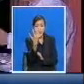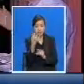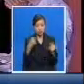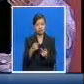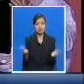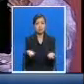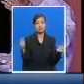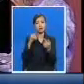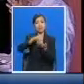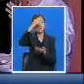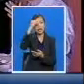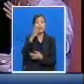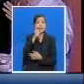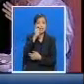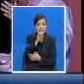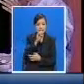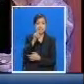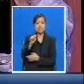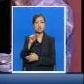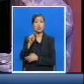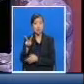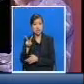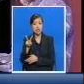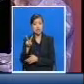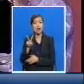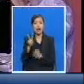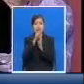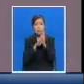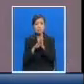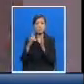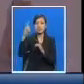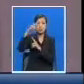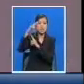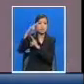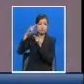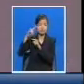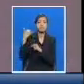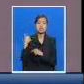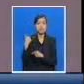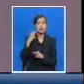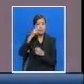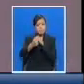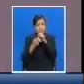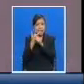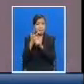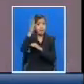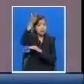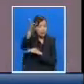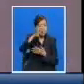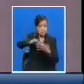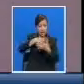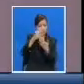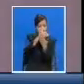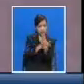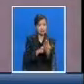ซึ่งปัจจุบันมีอยู่แล้วแต่เป็นระบบดาวเทียมแต่ต่อไปอีก3ปีข้างหน้าถ้าเป็นไปตามแผนปฏิบัติการไทยเข้มแข็งเราจ